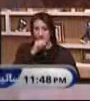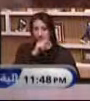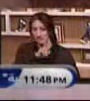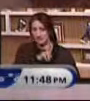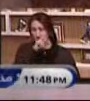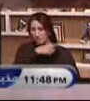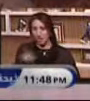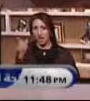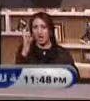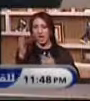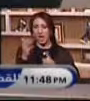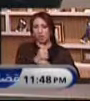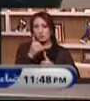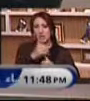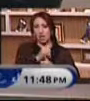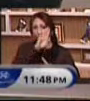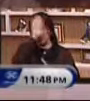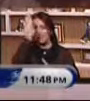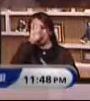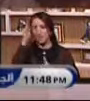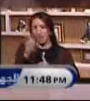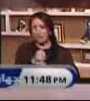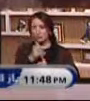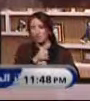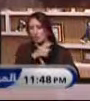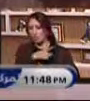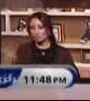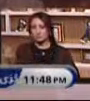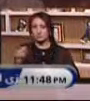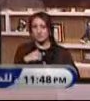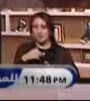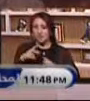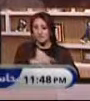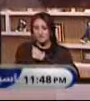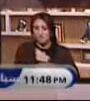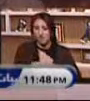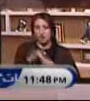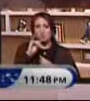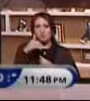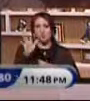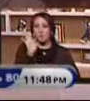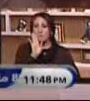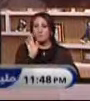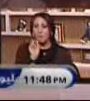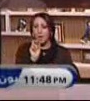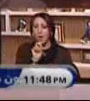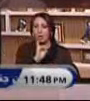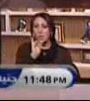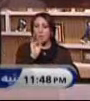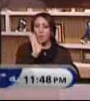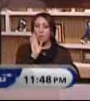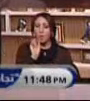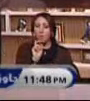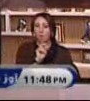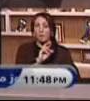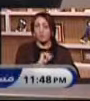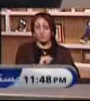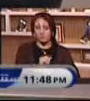الأمراء. الله. لأنه كان يقول أنا لا أخشى عليهن الفقر وقد علمتهن سورة الواقعة. نعم.